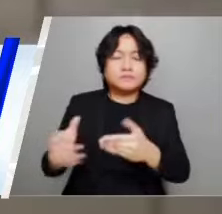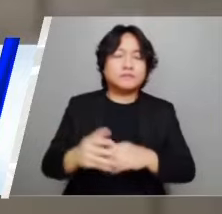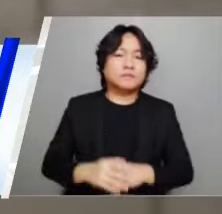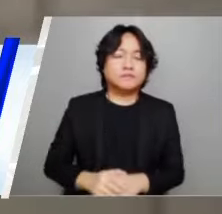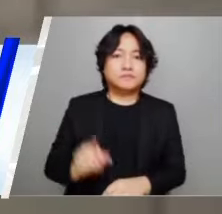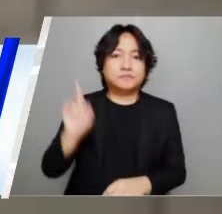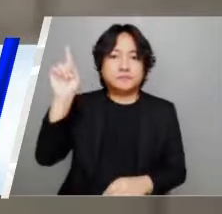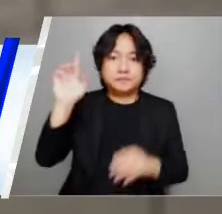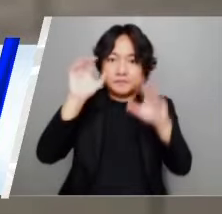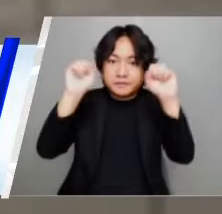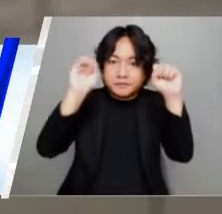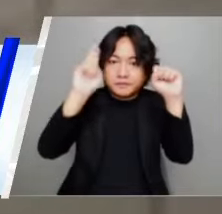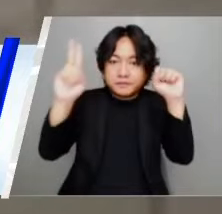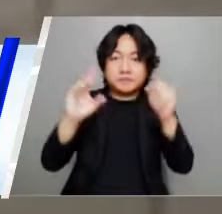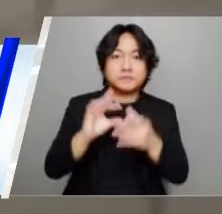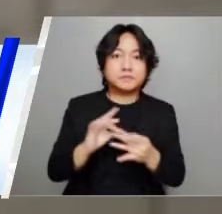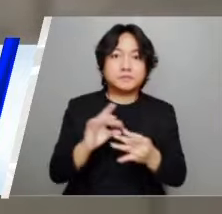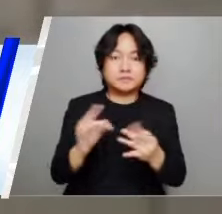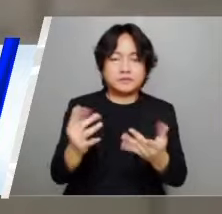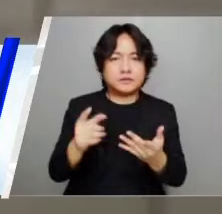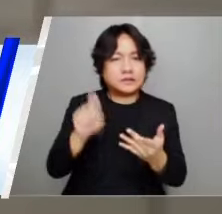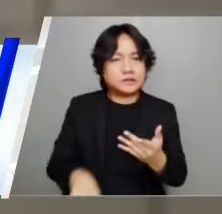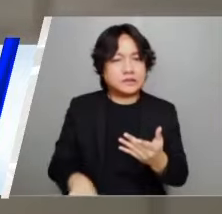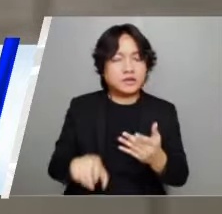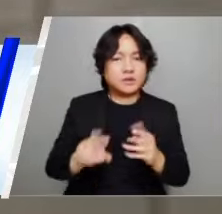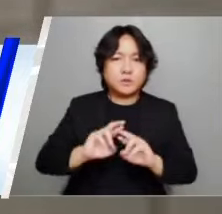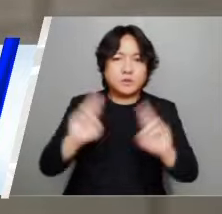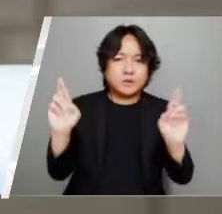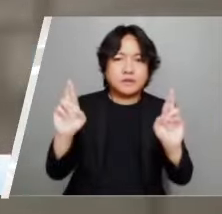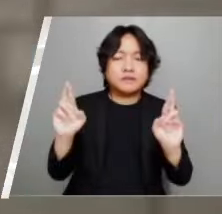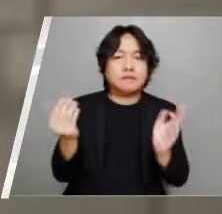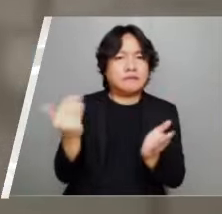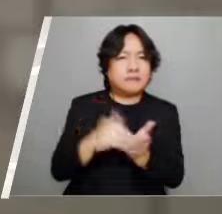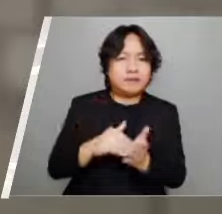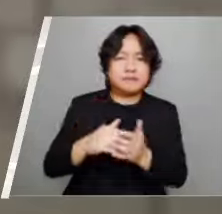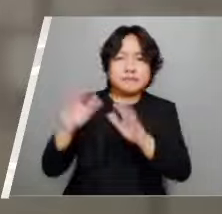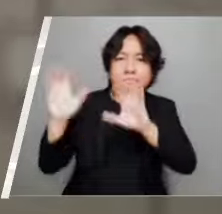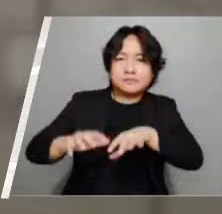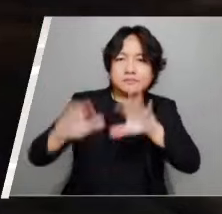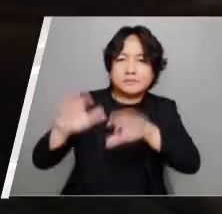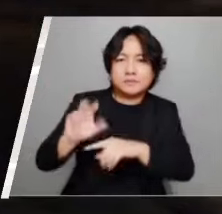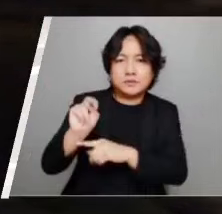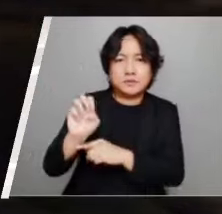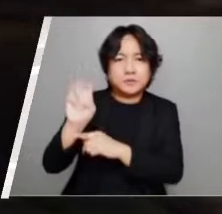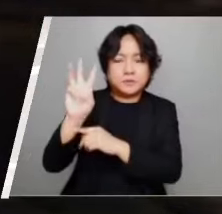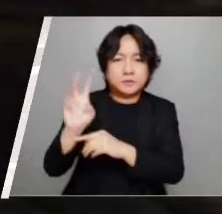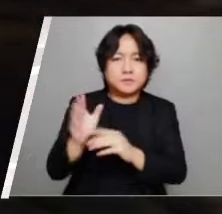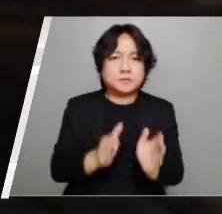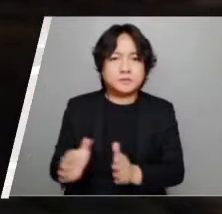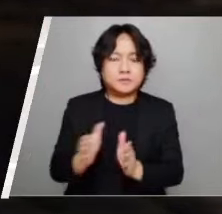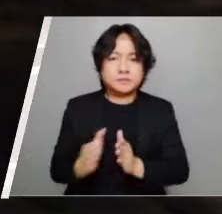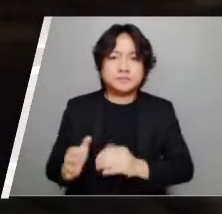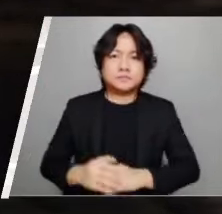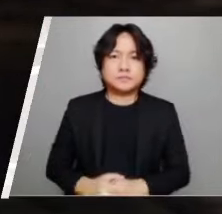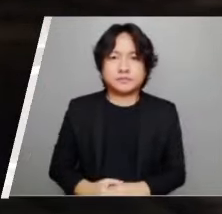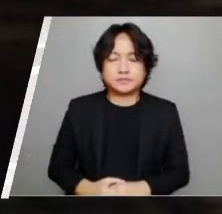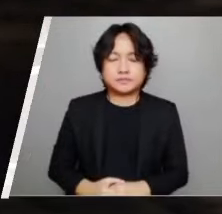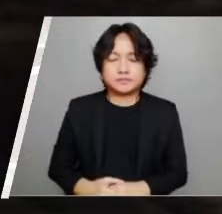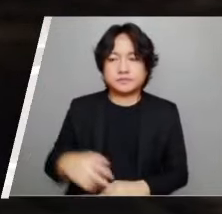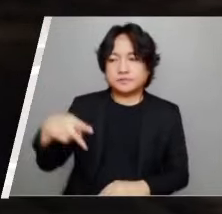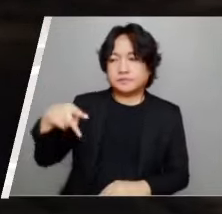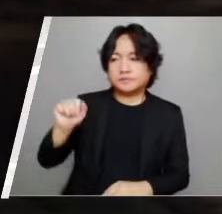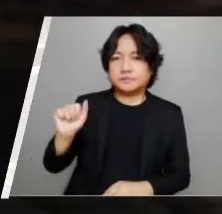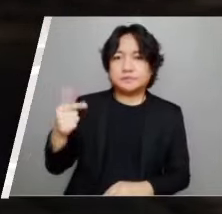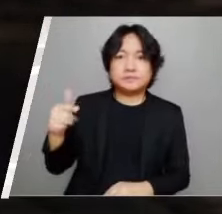mabuti. Sandra, naglabas ang PAGASA ng storm surge warning